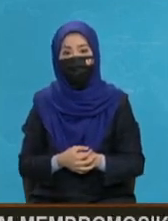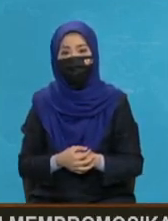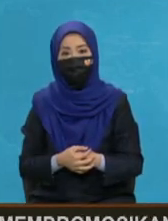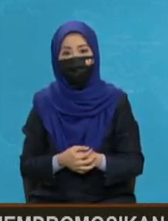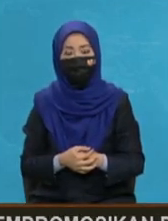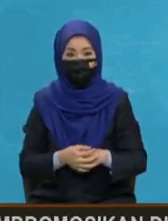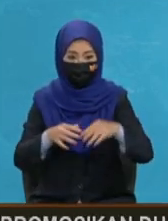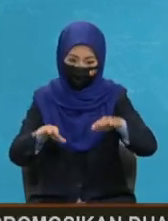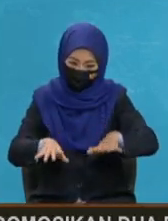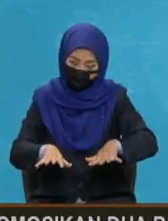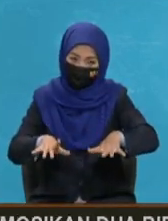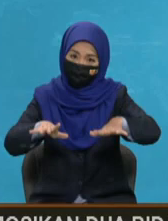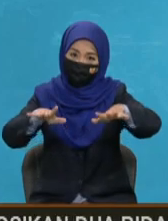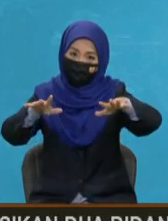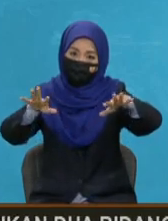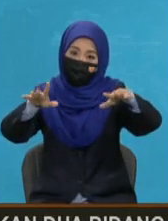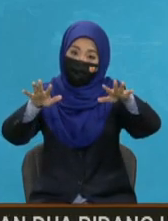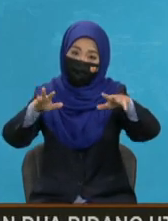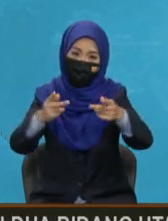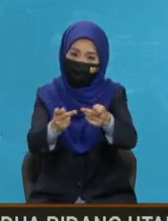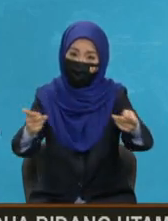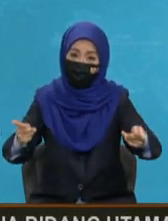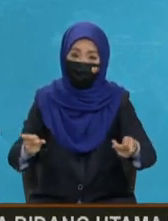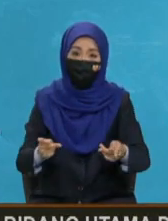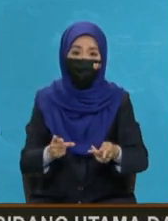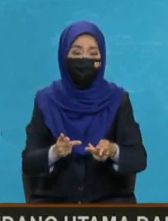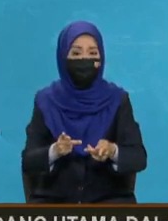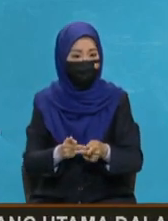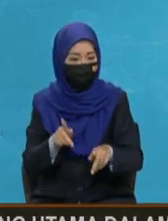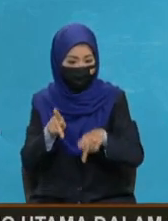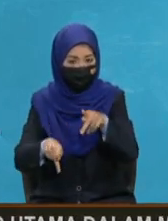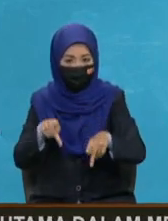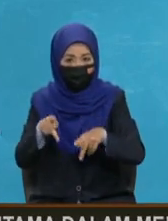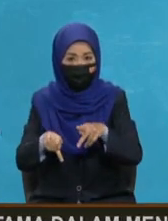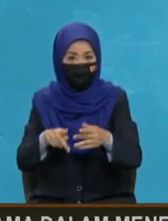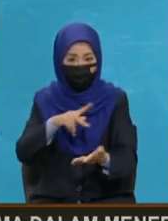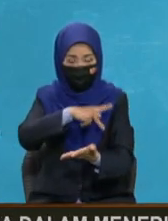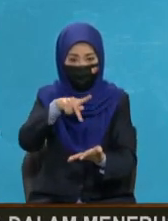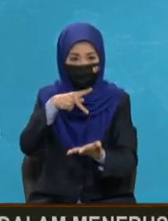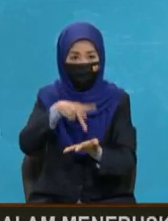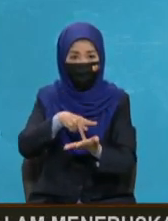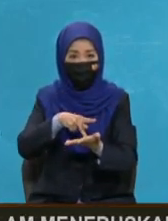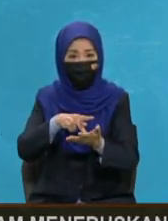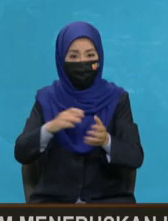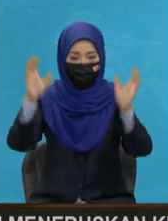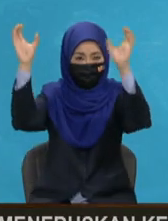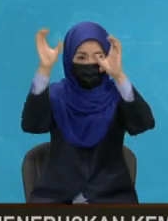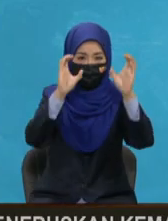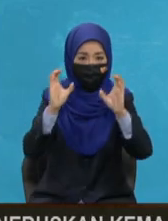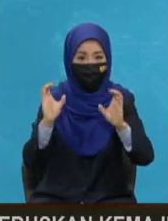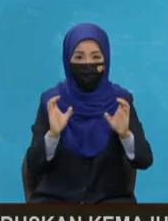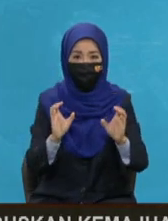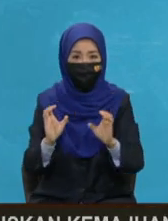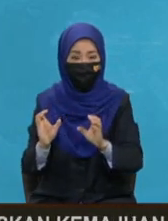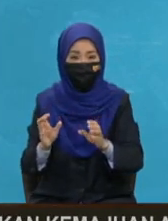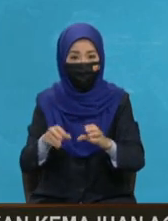Hai kejadian banjir mengakibatkan beberapa buah kediaman penduduk terjejas pusat ramalan cuaca jabatan kaji cuaca